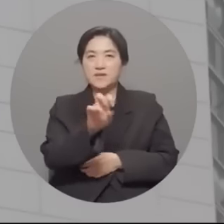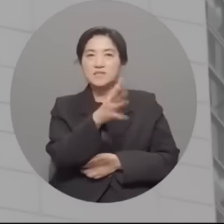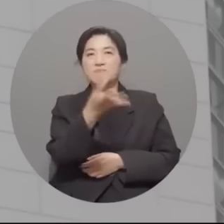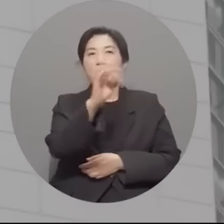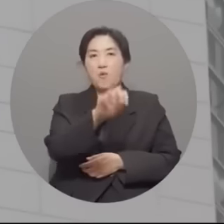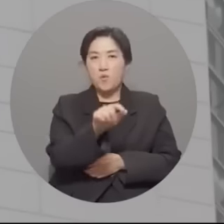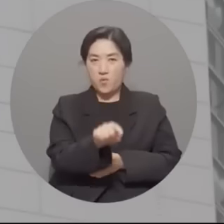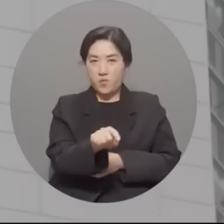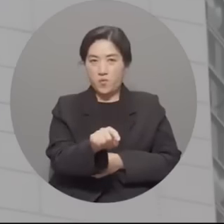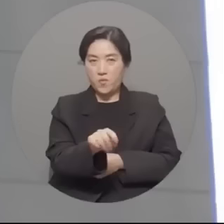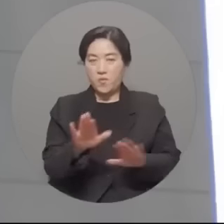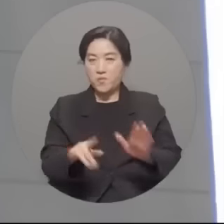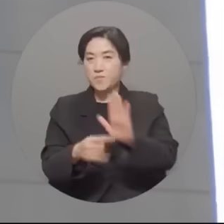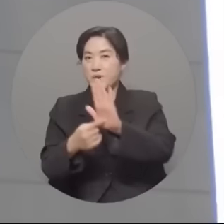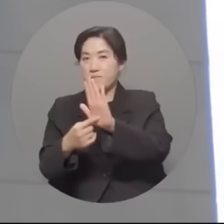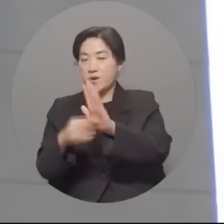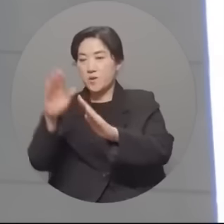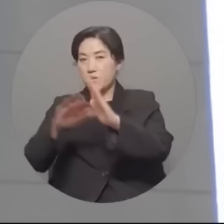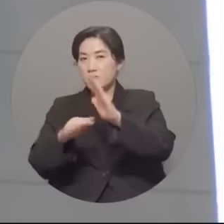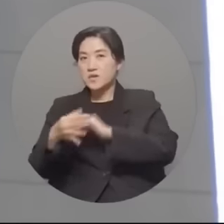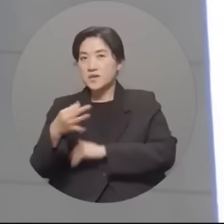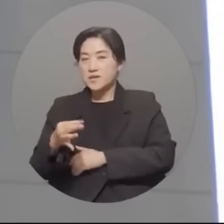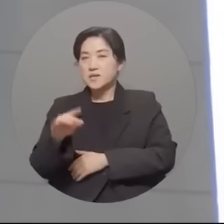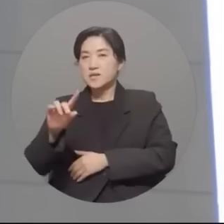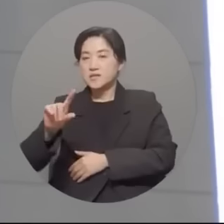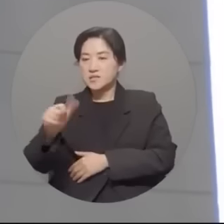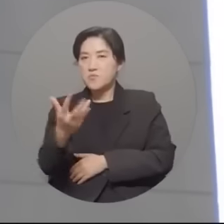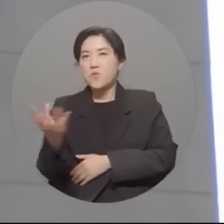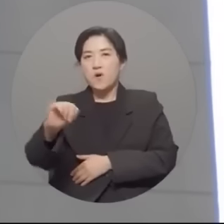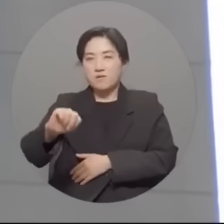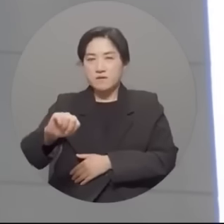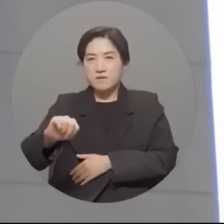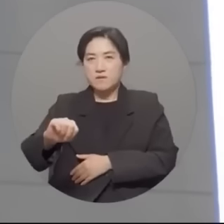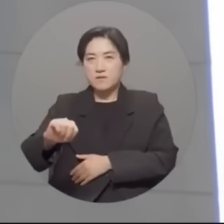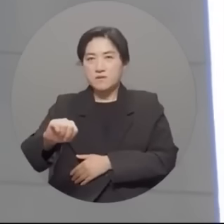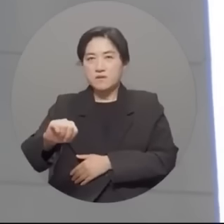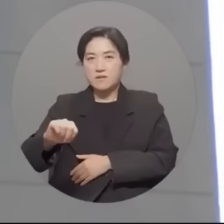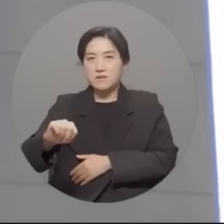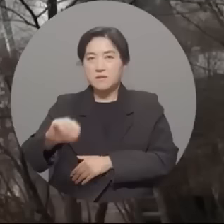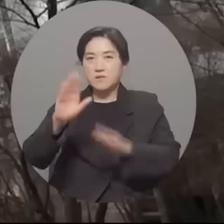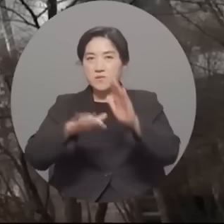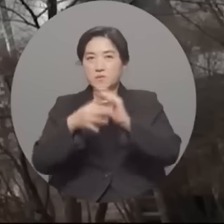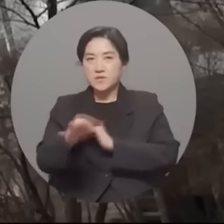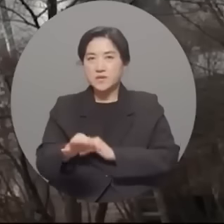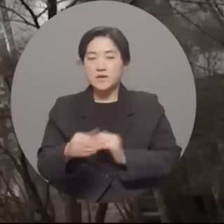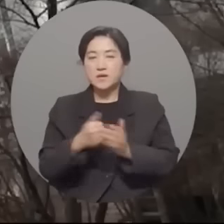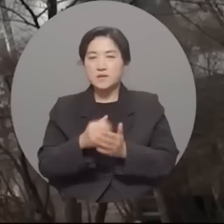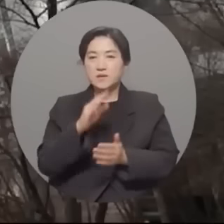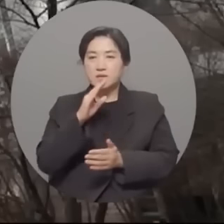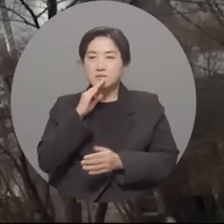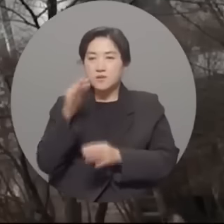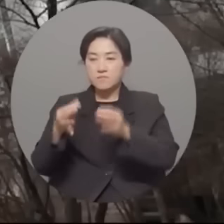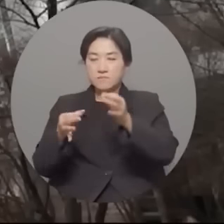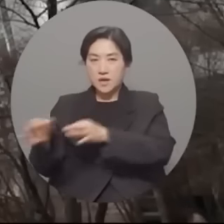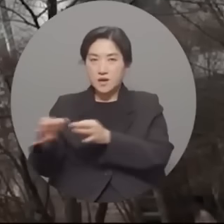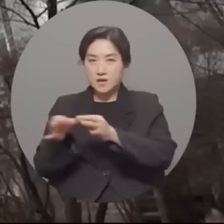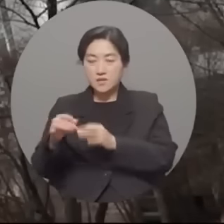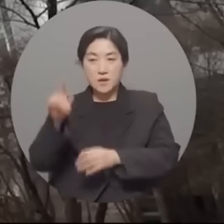선인데 오늘 발표된 공시 가격은 15억 원 수준입니다 공시 가격이 시세를 100%